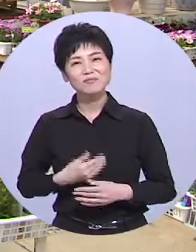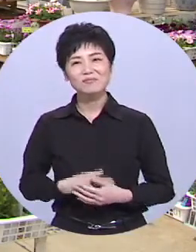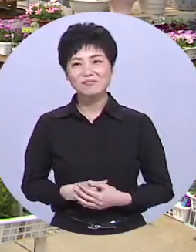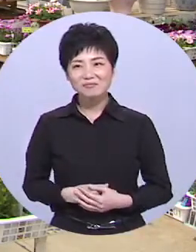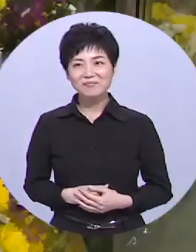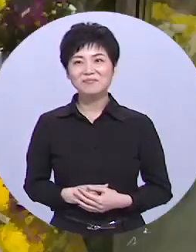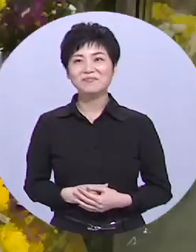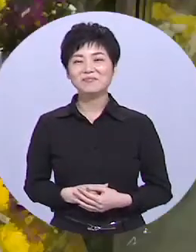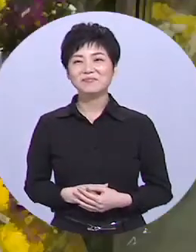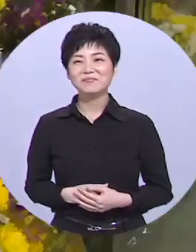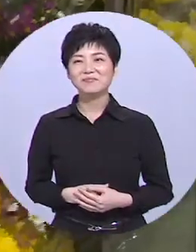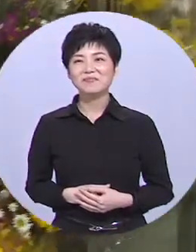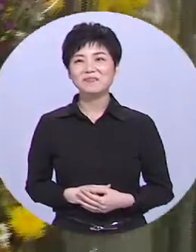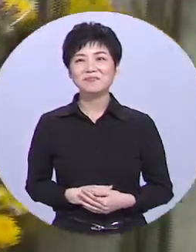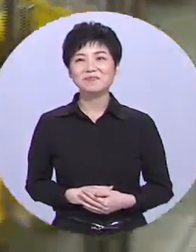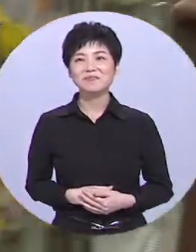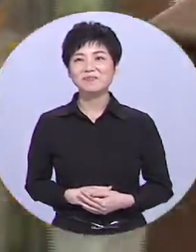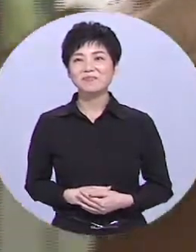ながら。